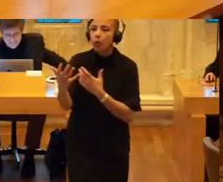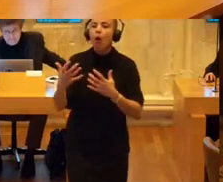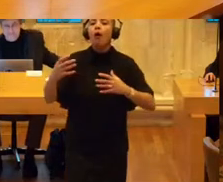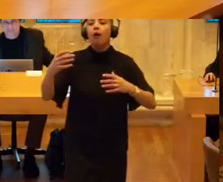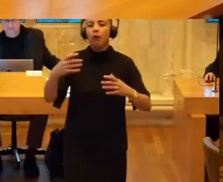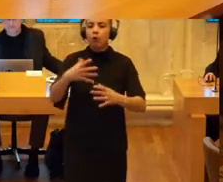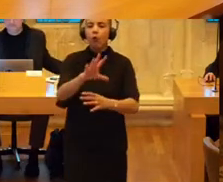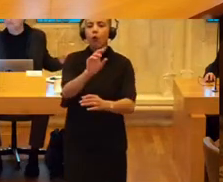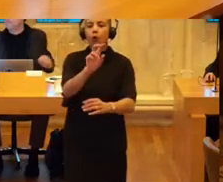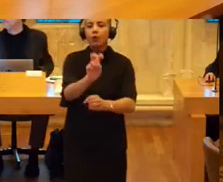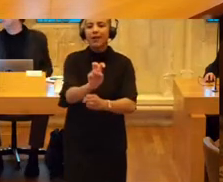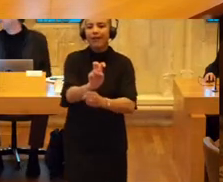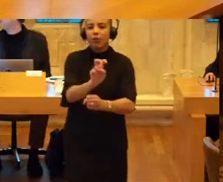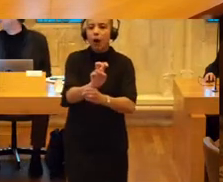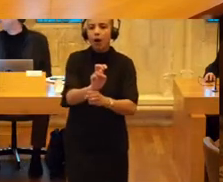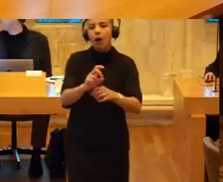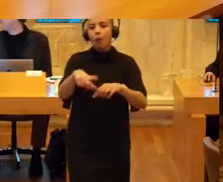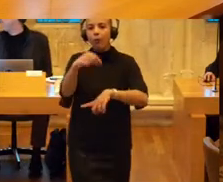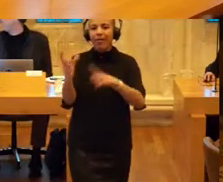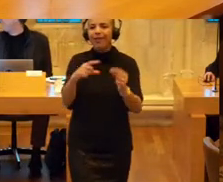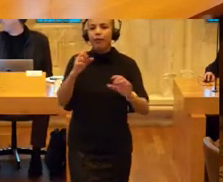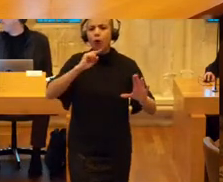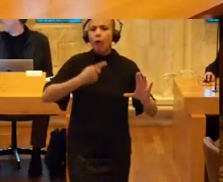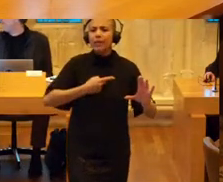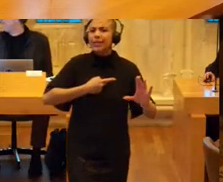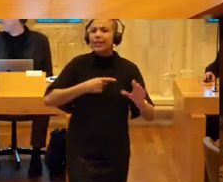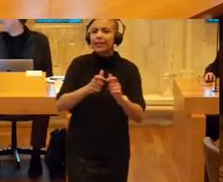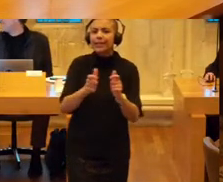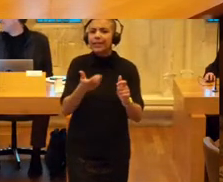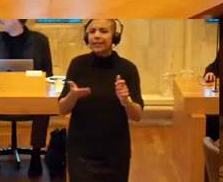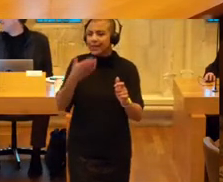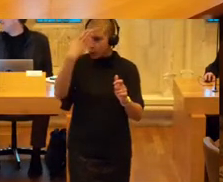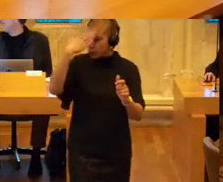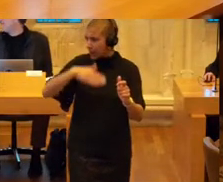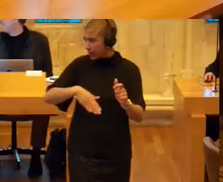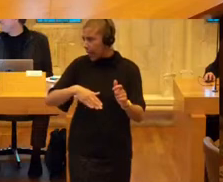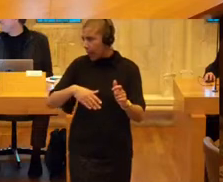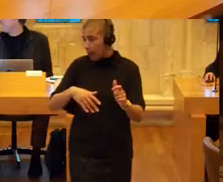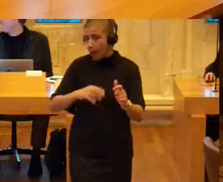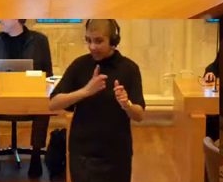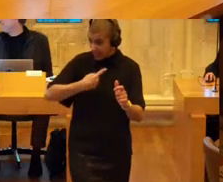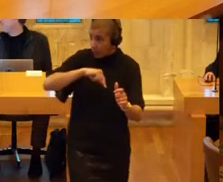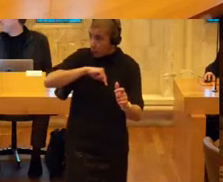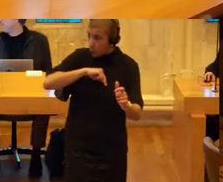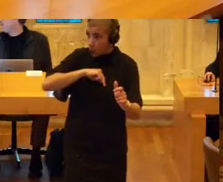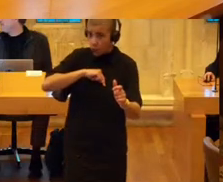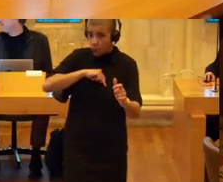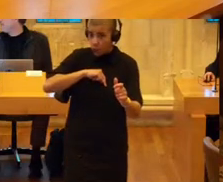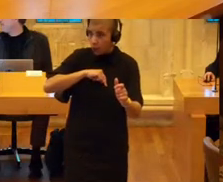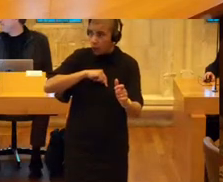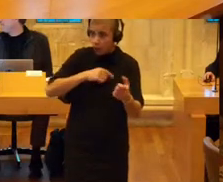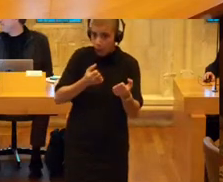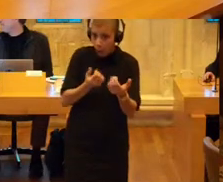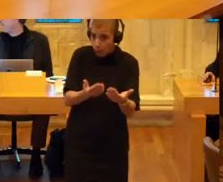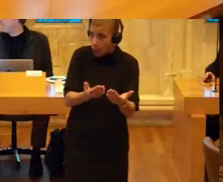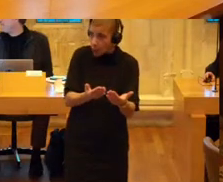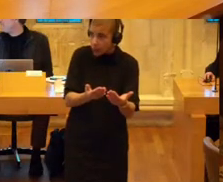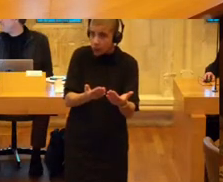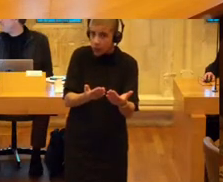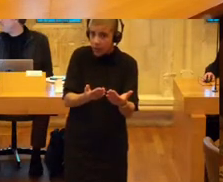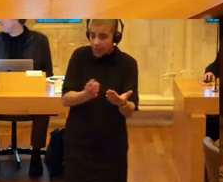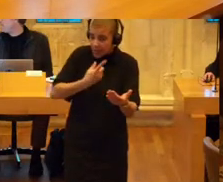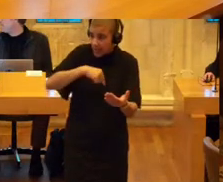botanique national de Normandie, ça vous dit quelque chose. C'est nous qui l'avons mis en place, c'est nous qui l'avons réussi. Ce n'est pas une réussite simplement